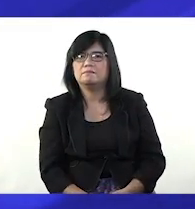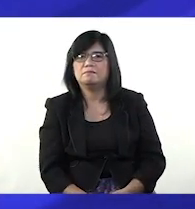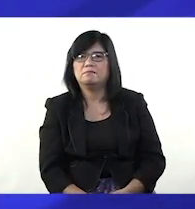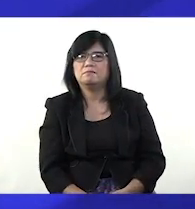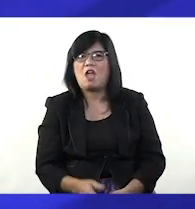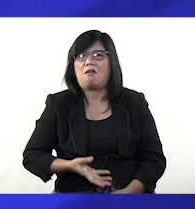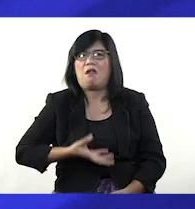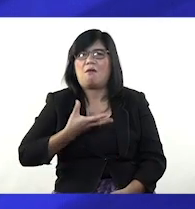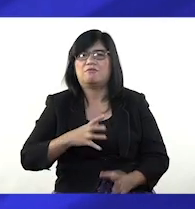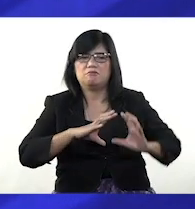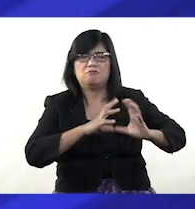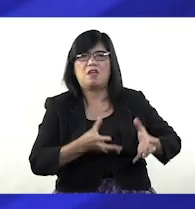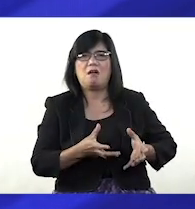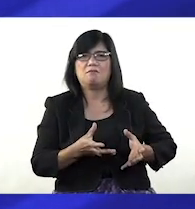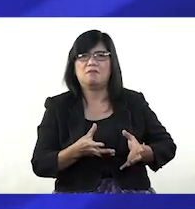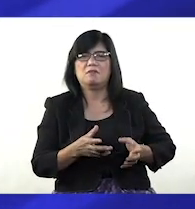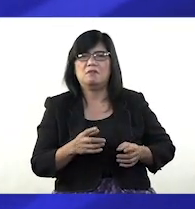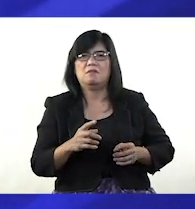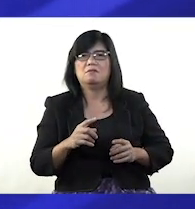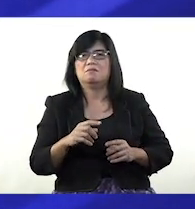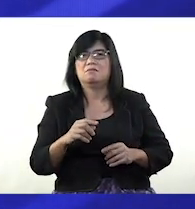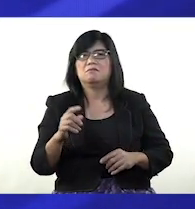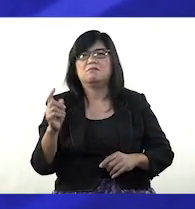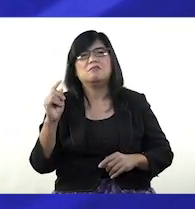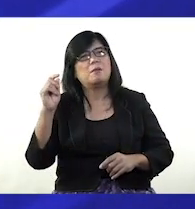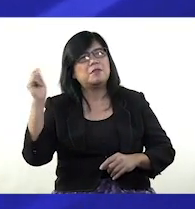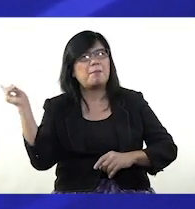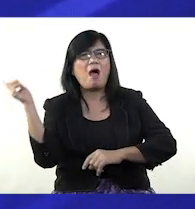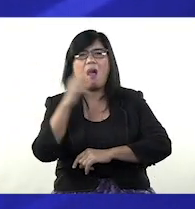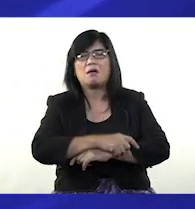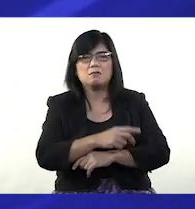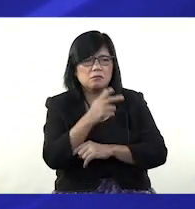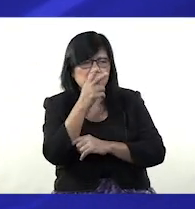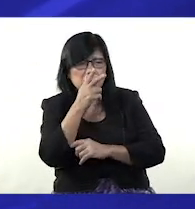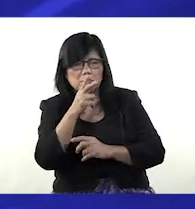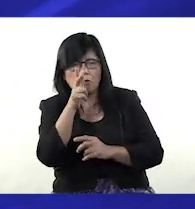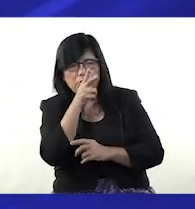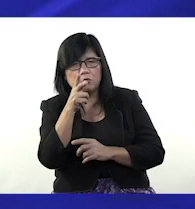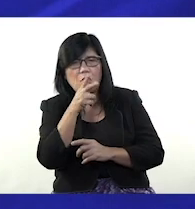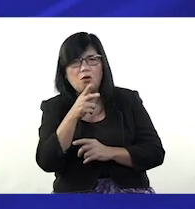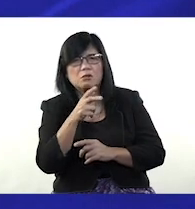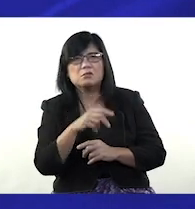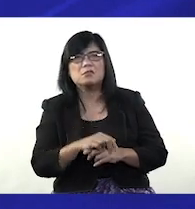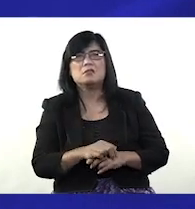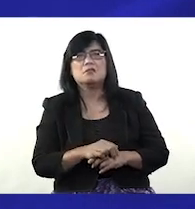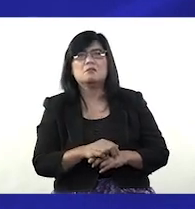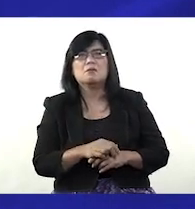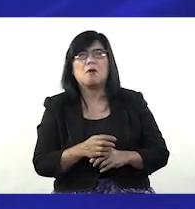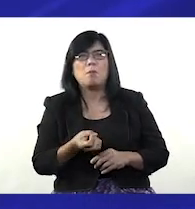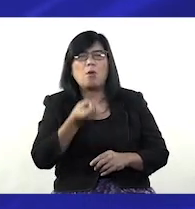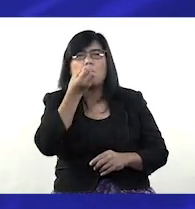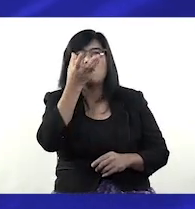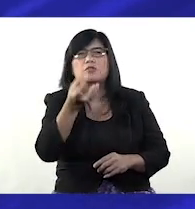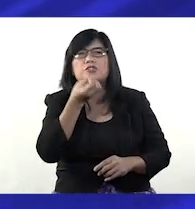Hai tayangan-tayangan yang tiap hari kita tonton Hai seringkali lagi mempromosikan homoseksualitas mempromosikan